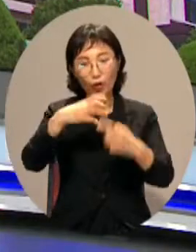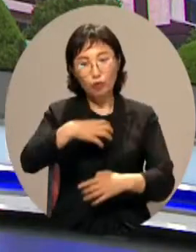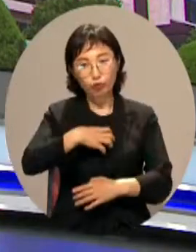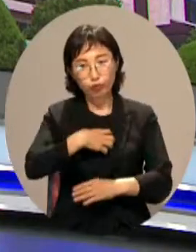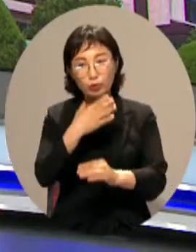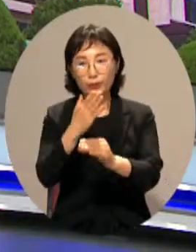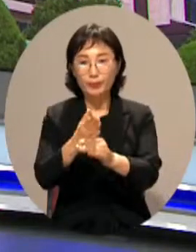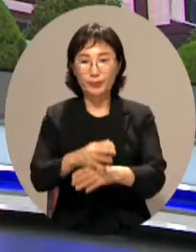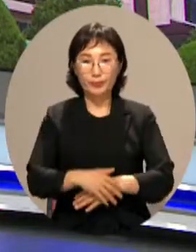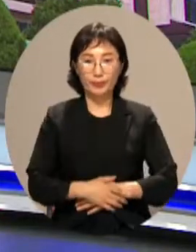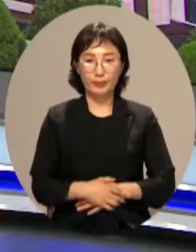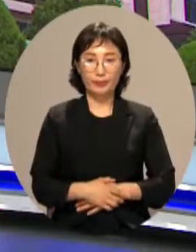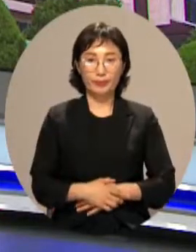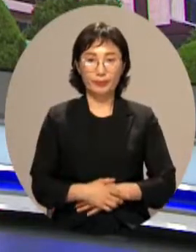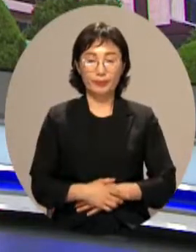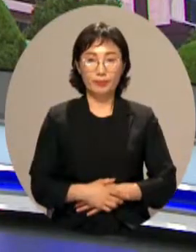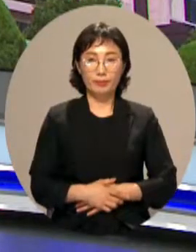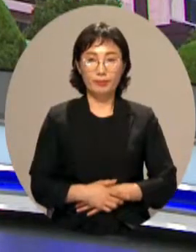기자입니다.